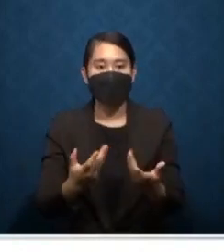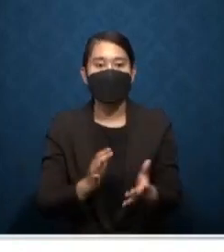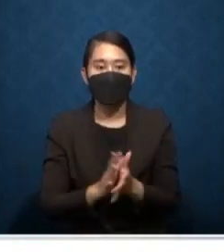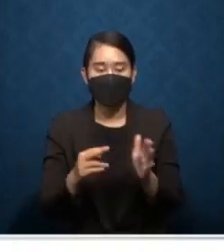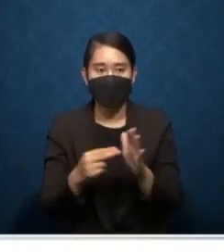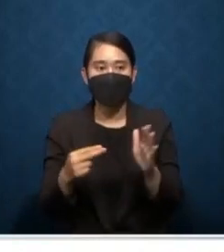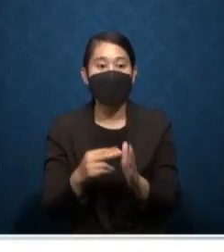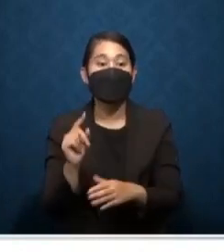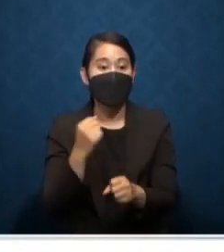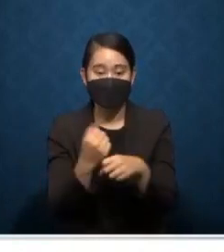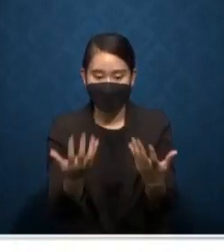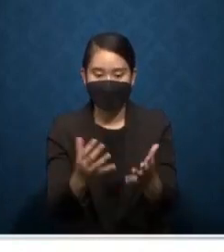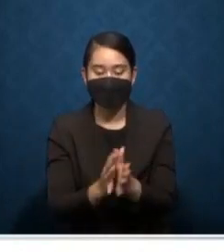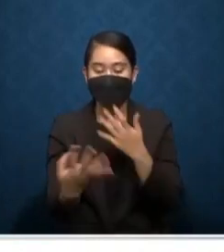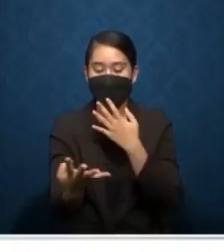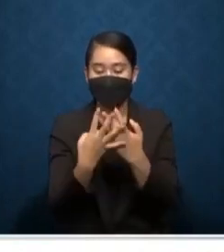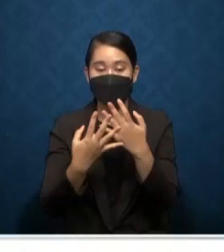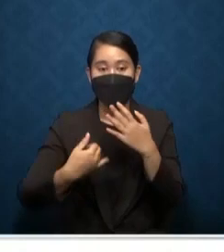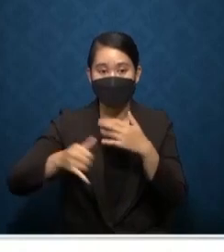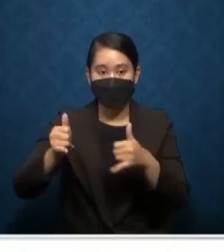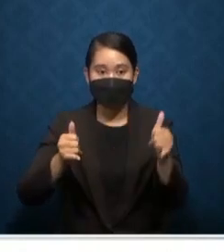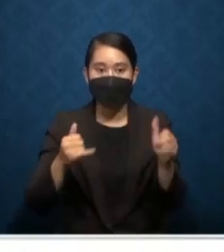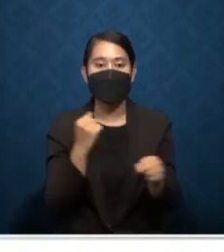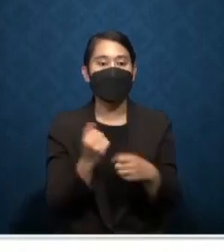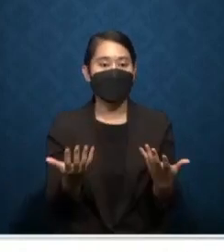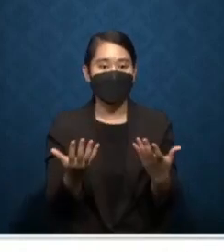ใ้ตน เวลาเขาพ้นคุกมาแล้วเราจะทำอยางไร